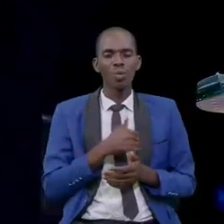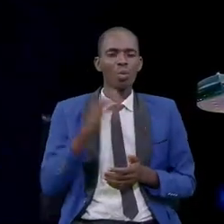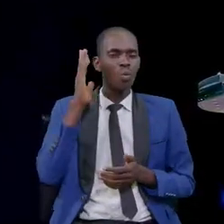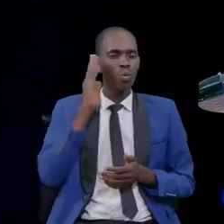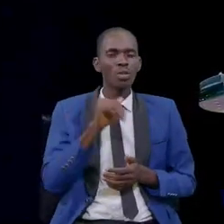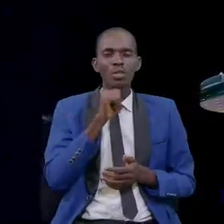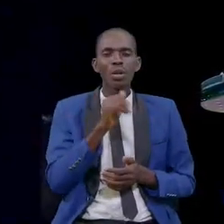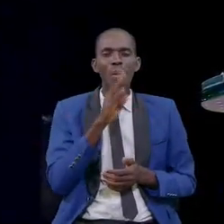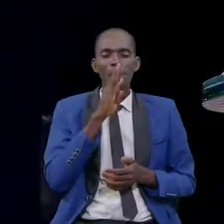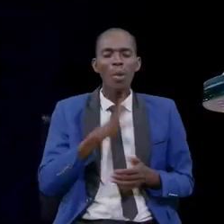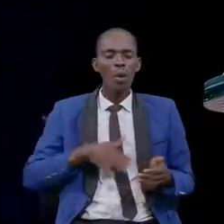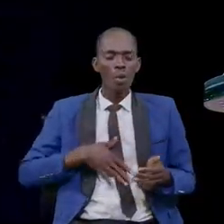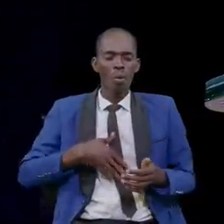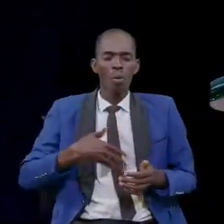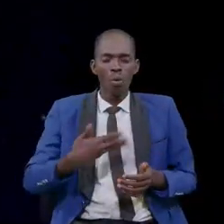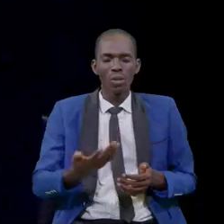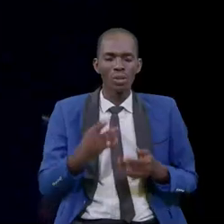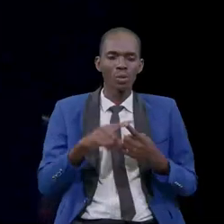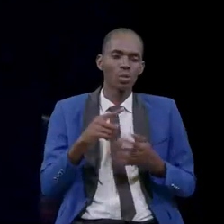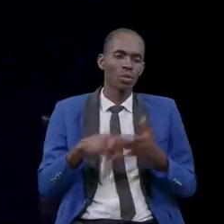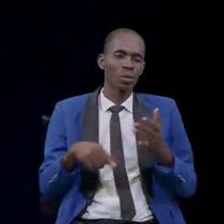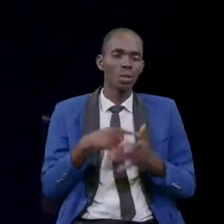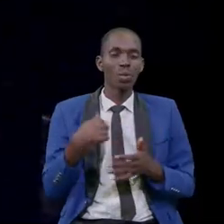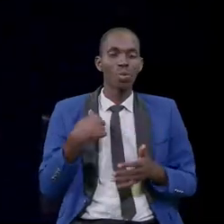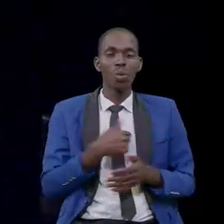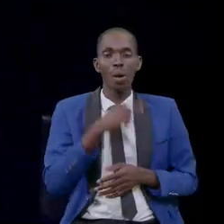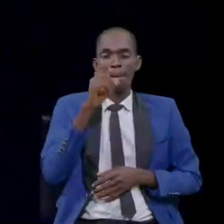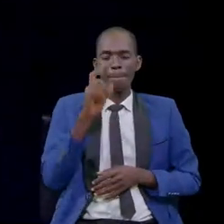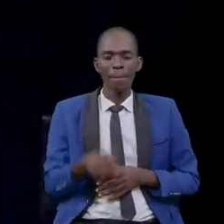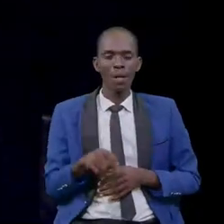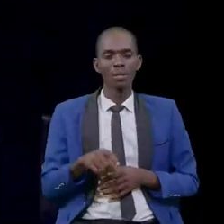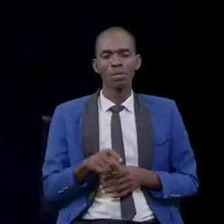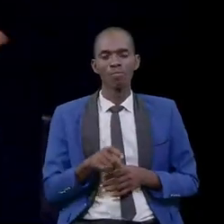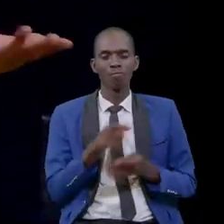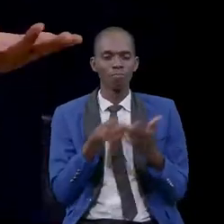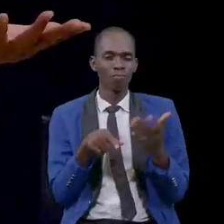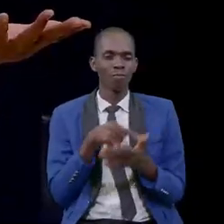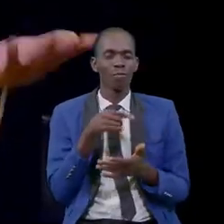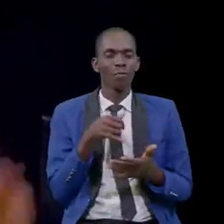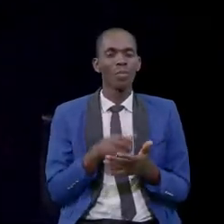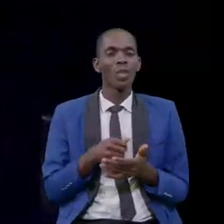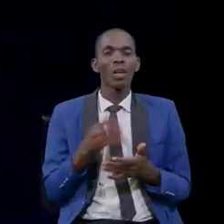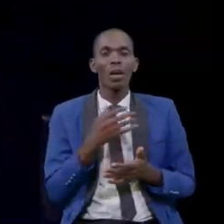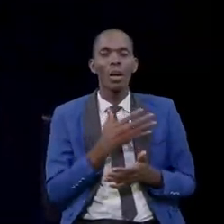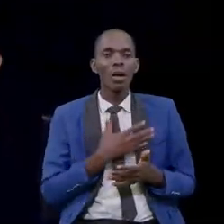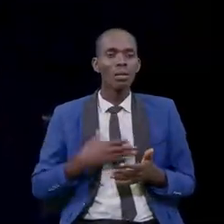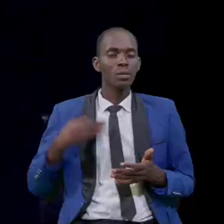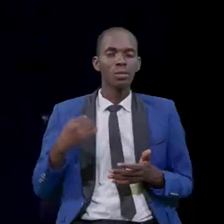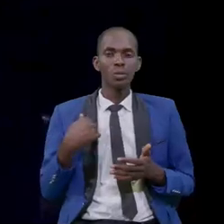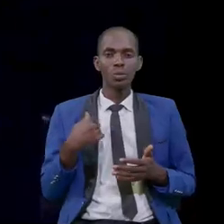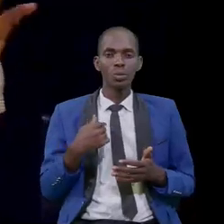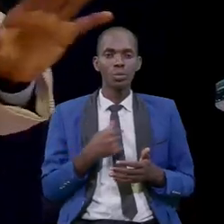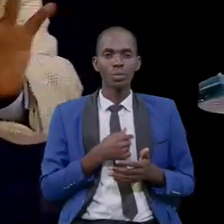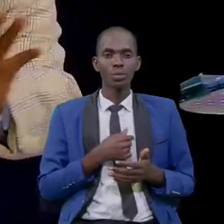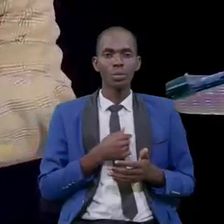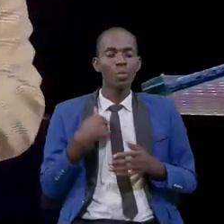ne sera pas en mesure de corriger. On doit corriger la chose là avant de quitter ce monde et passer à l'autre